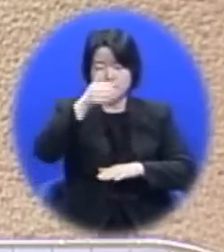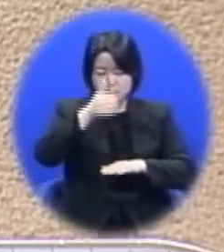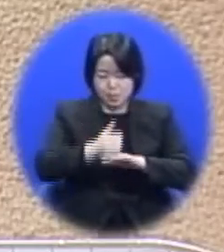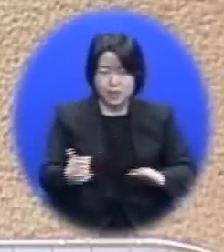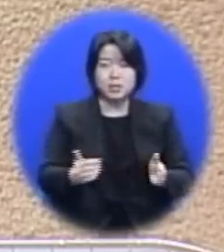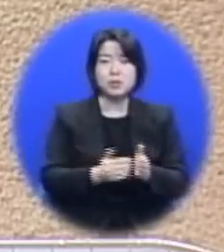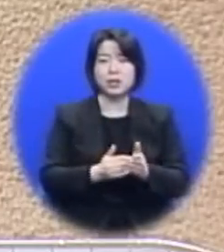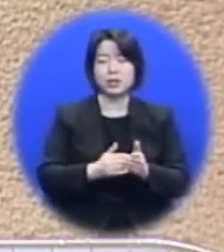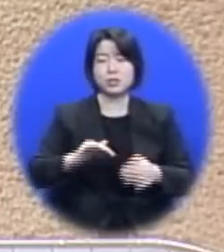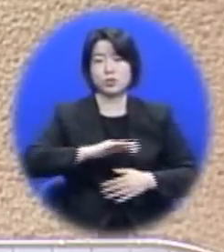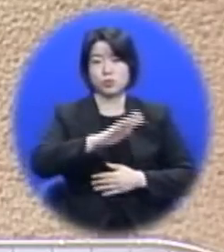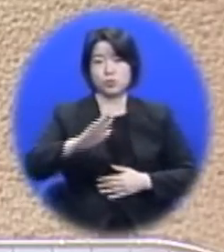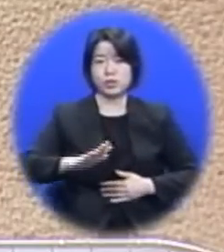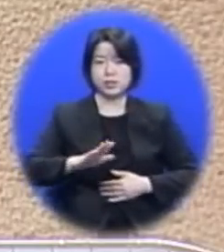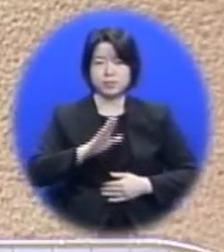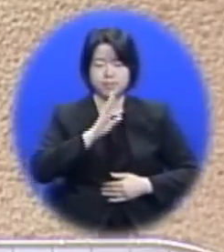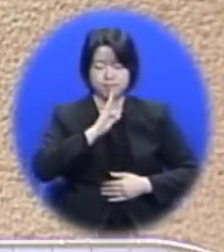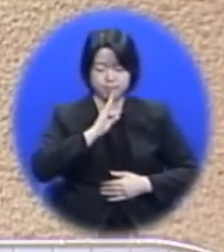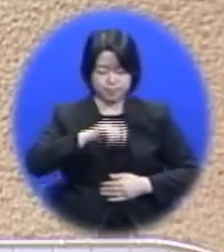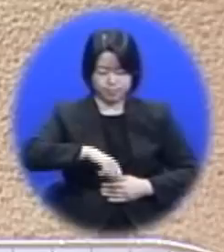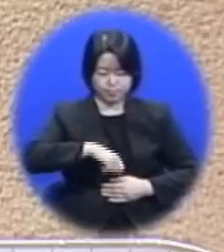끝까지 우리는 신실하고